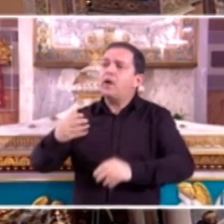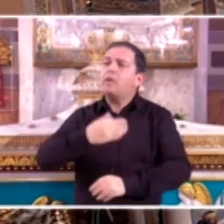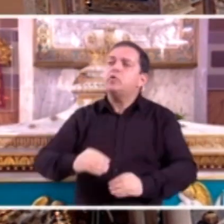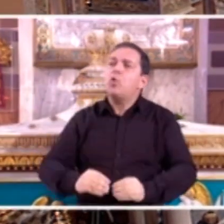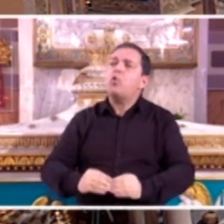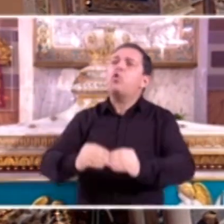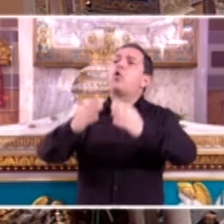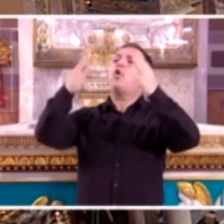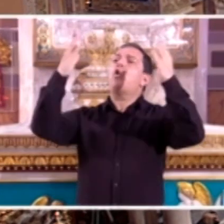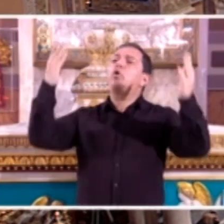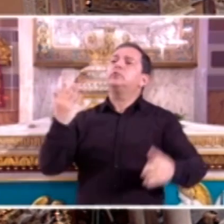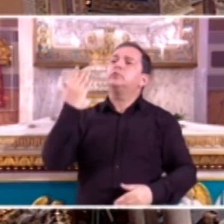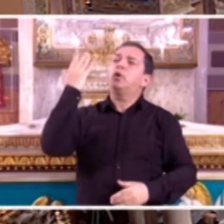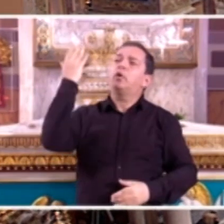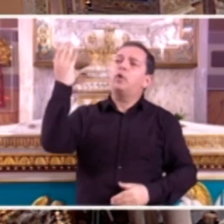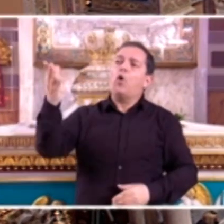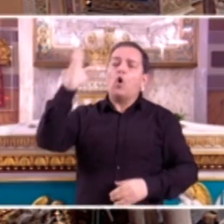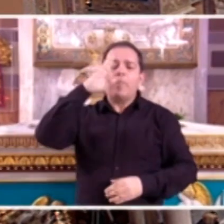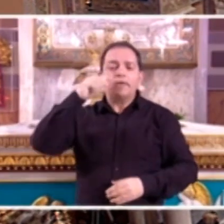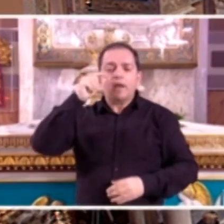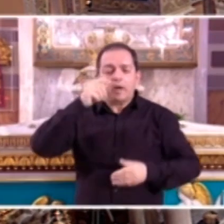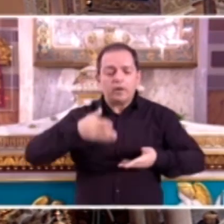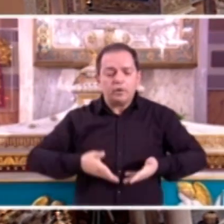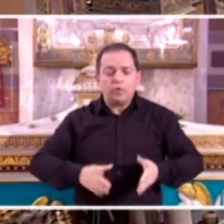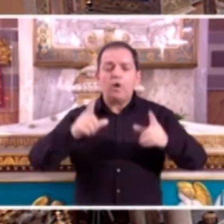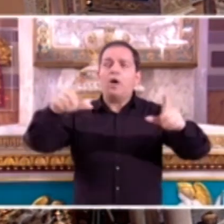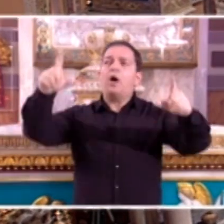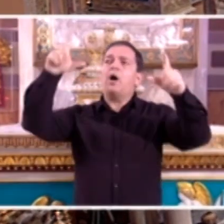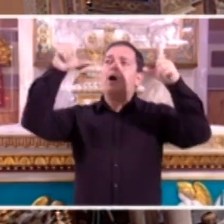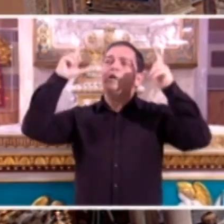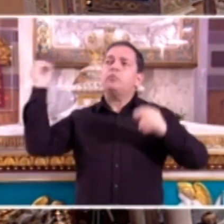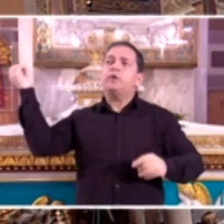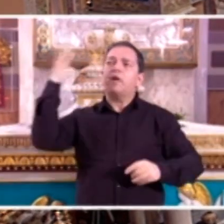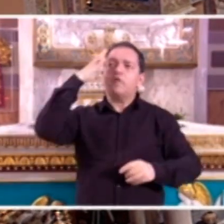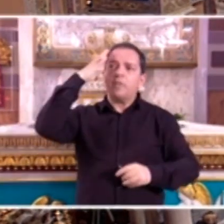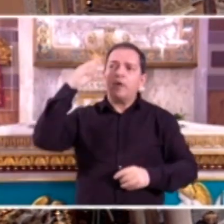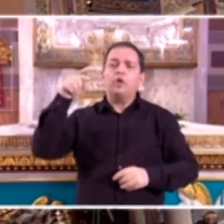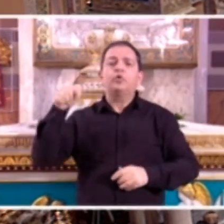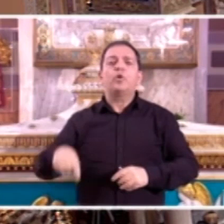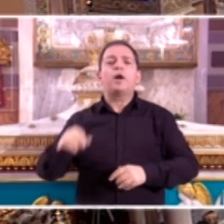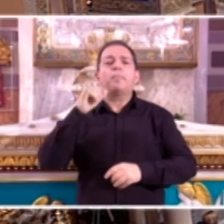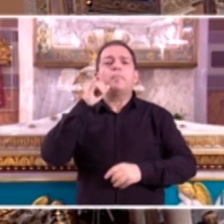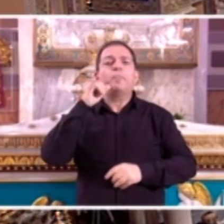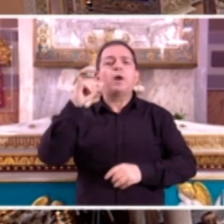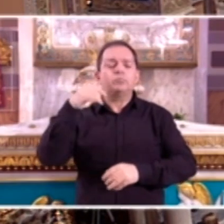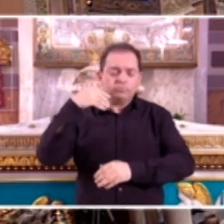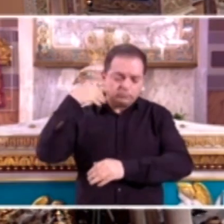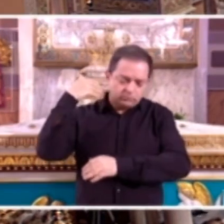αναπέμπομεν το Πατρί και το Υιό και το Άγιο Πνεύμα την ίν και αΐ και εις